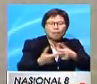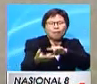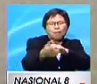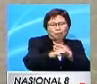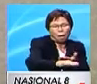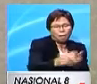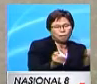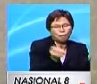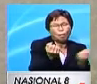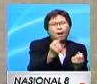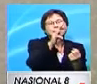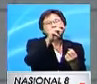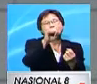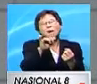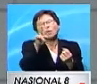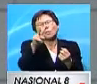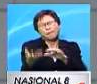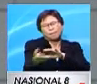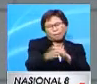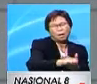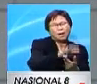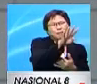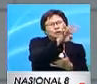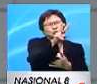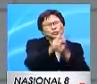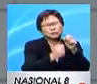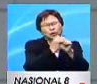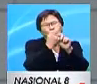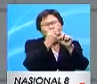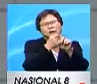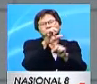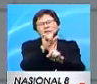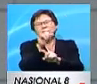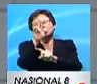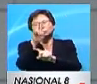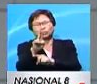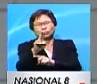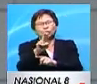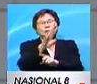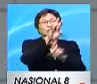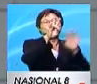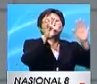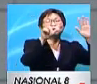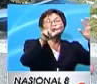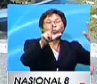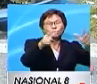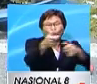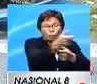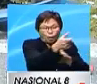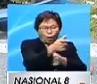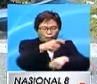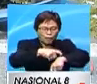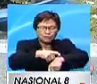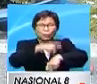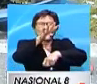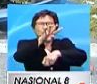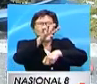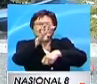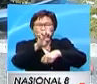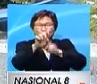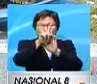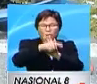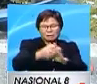pemandu myvi Abdul Malik Buhari 42 tahun berasal dari Sibu tuju anggota Bomba dari Balai Bomba dan PAM mengambil masa 40